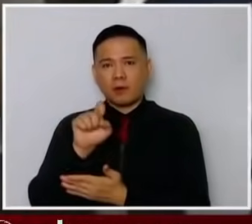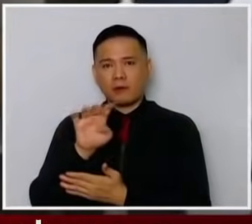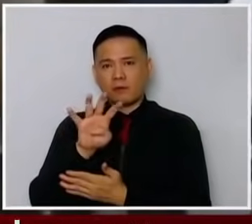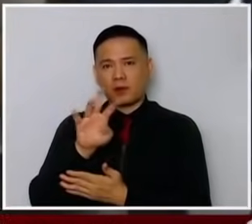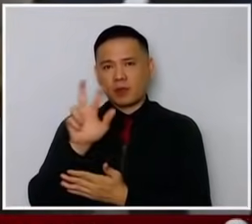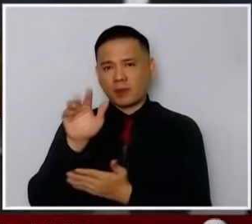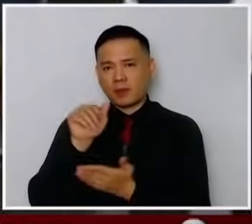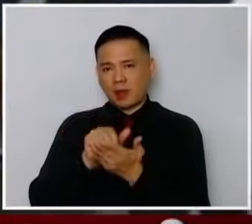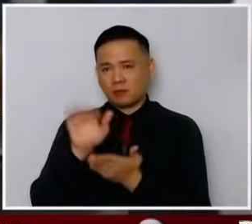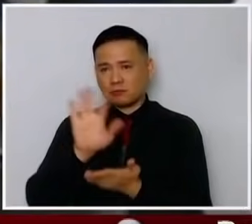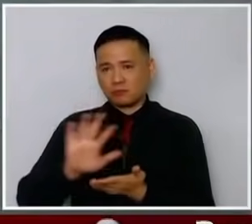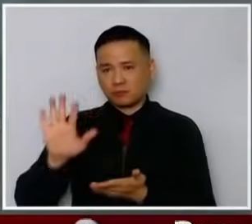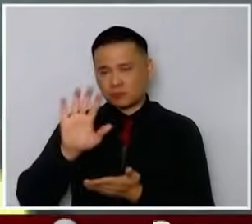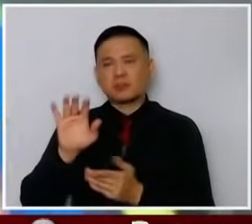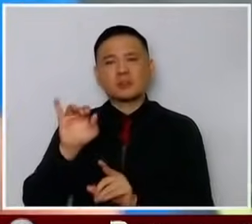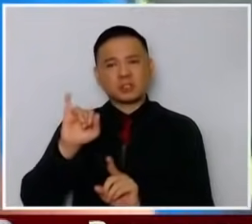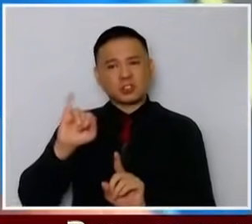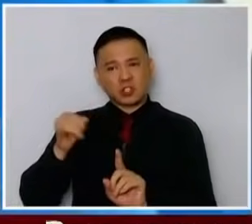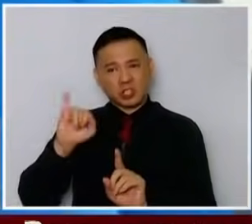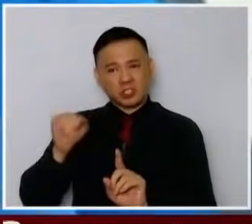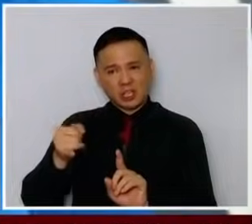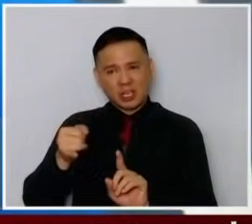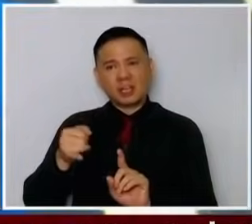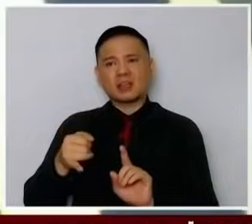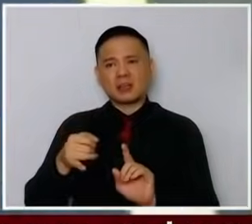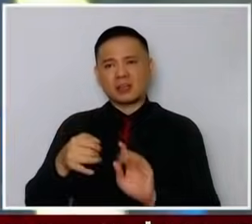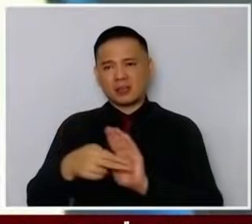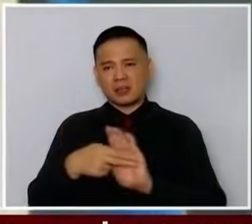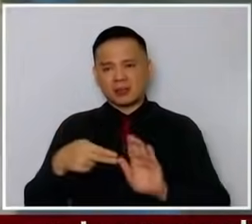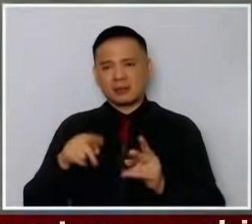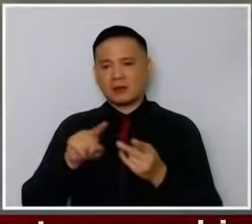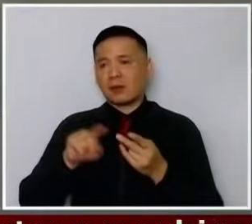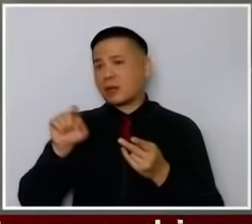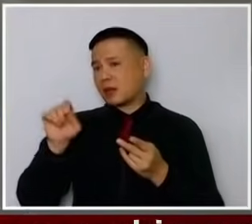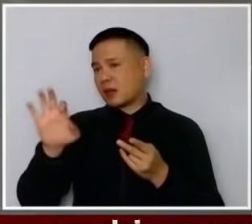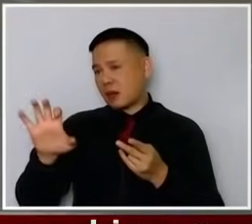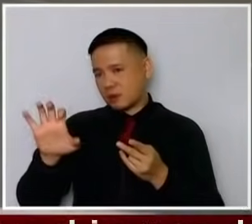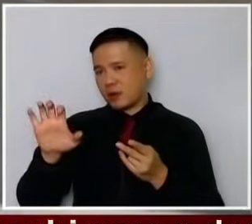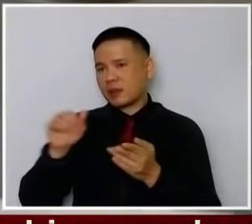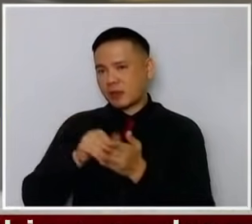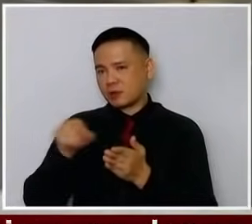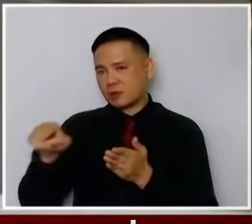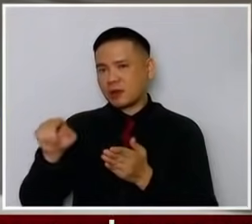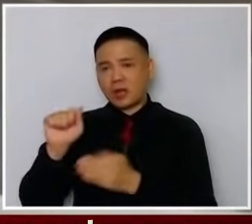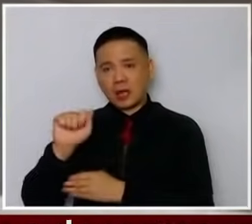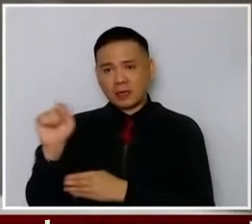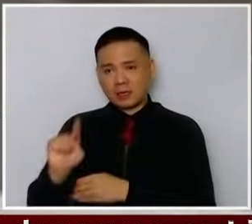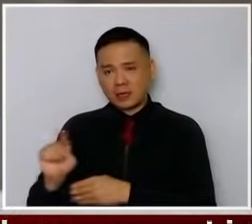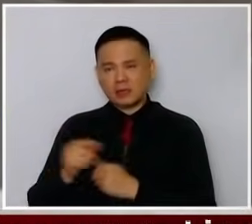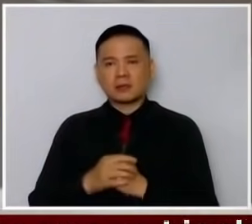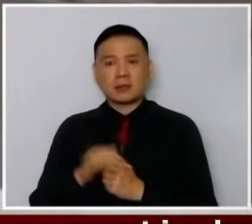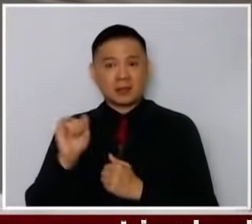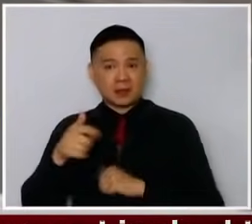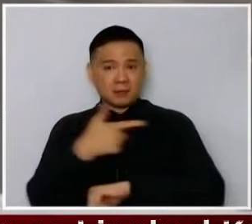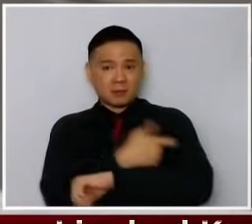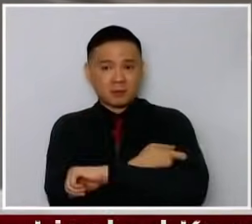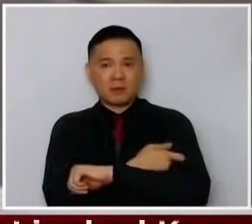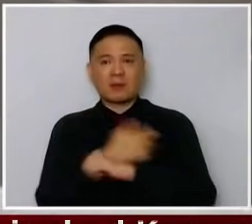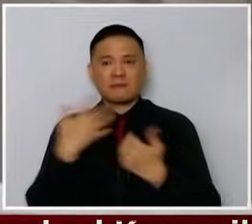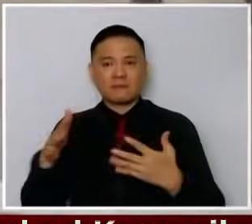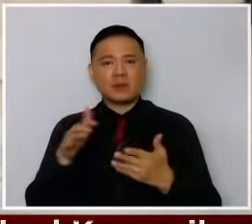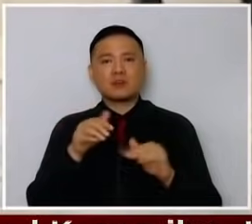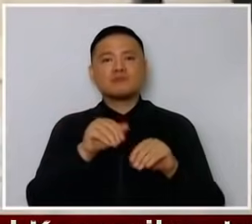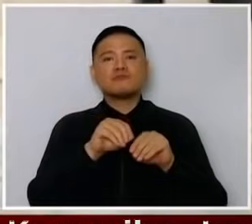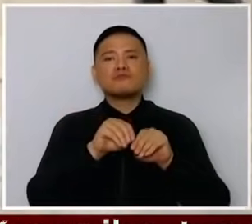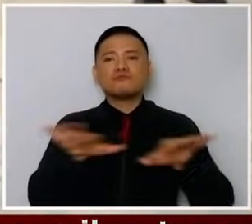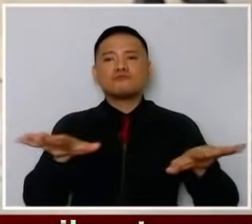143,850 doses ng Johnson & Johnson at 900 doses ng AstraZeneca. Nakatakdang ipamahagi ang mga bakuna sa iba't ibang bahagi ng Davao